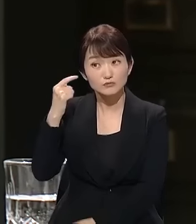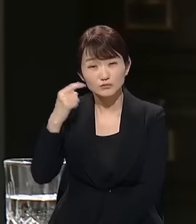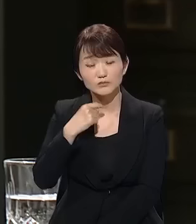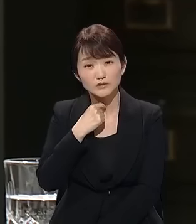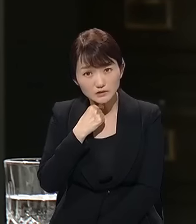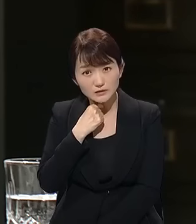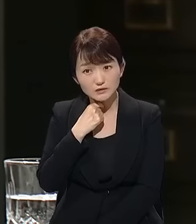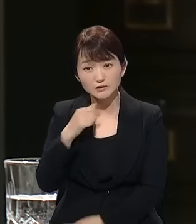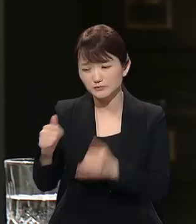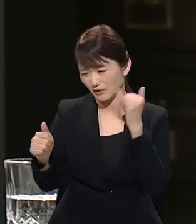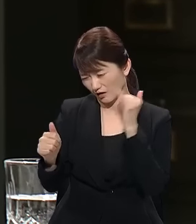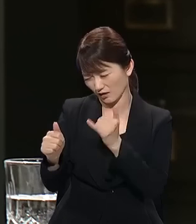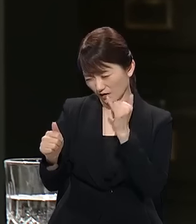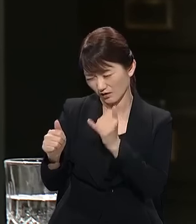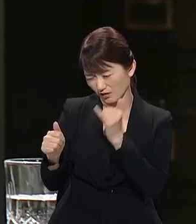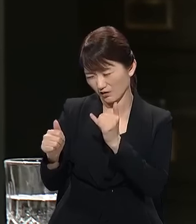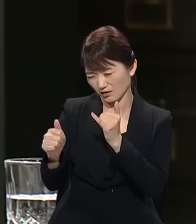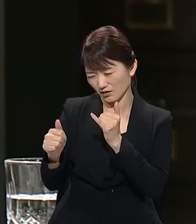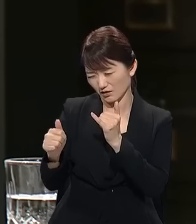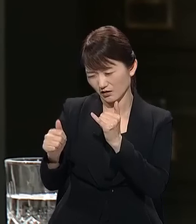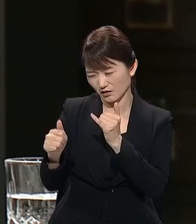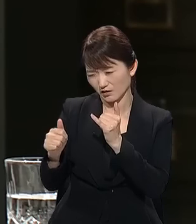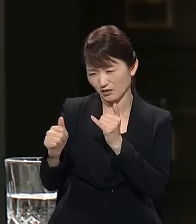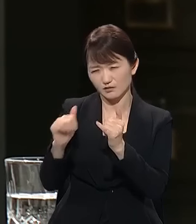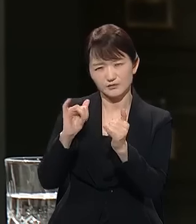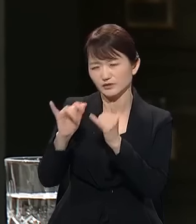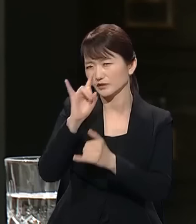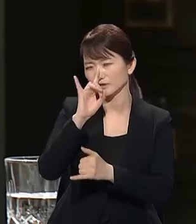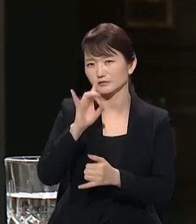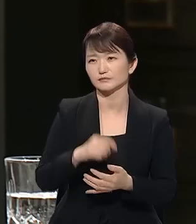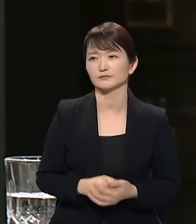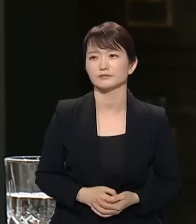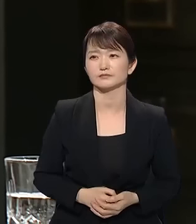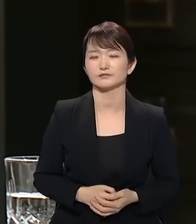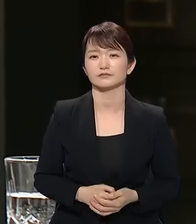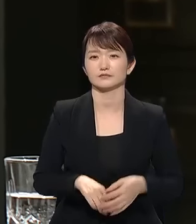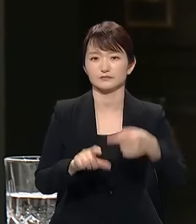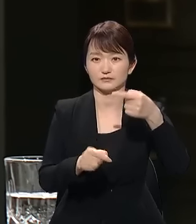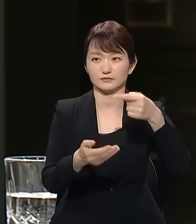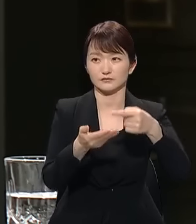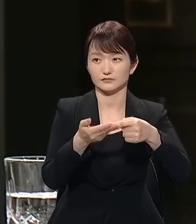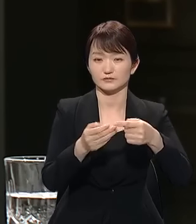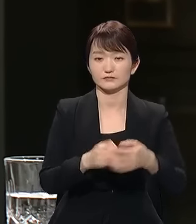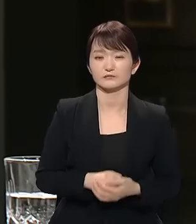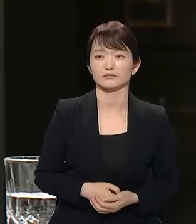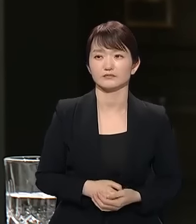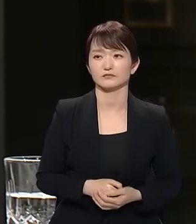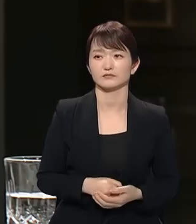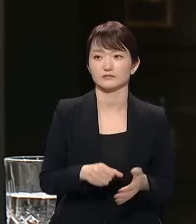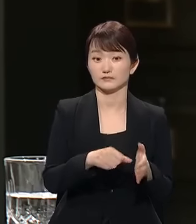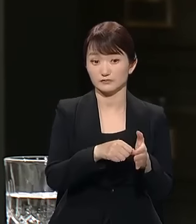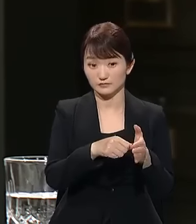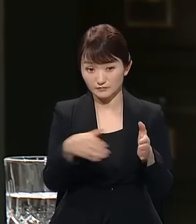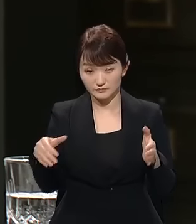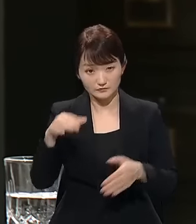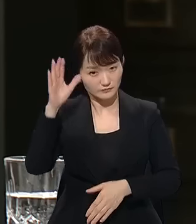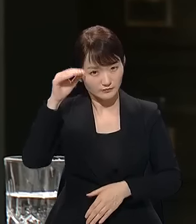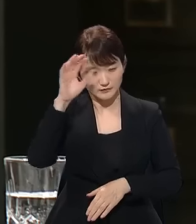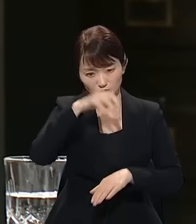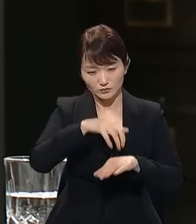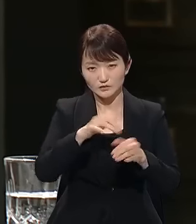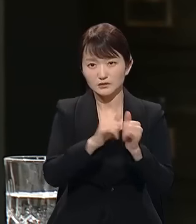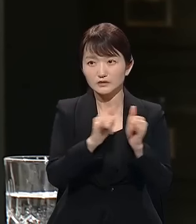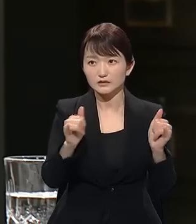들으려고 저희가 연락을 했는데 피드백을 못 받았어요. 자, 그런데 올 초에 한 유명 개 훈련사가